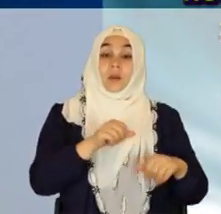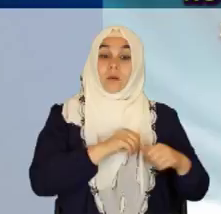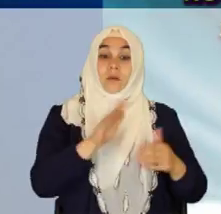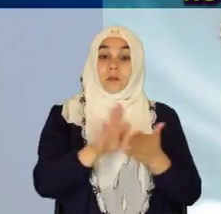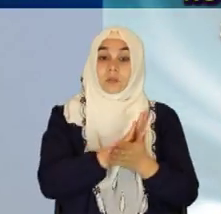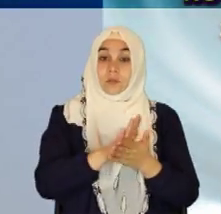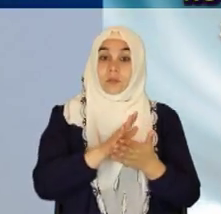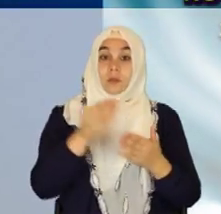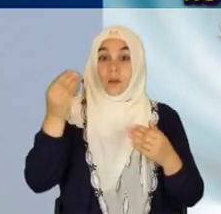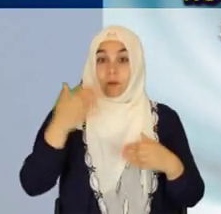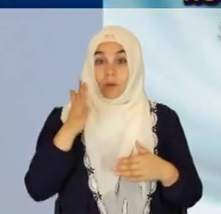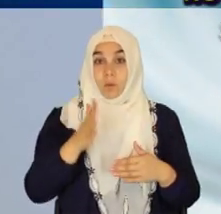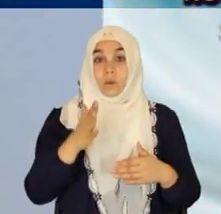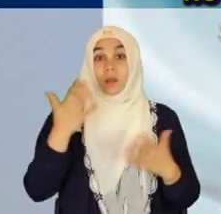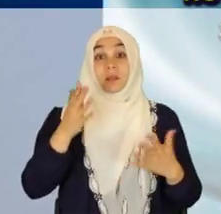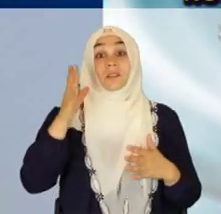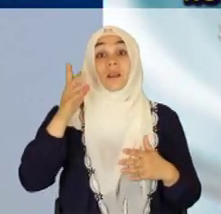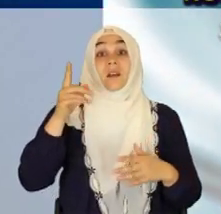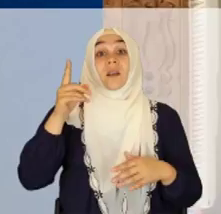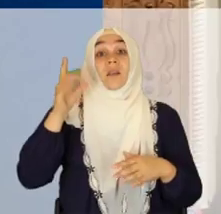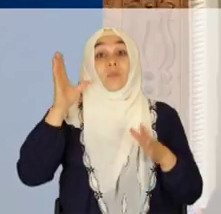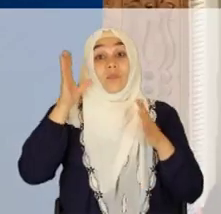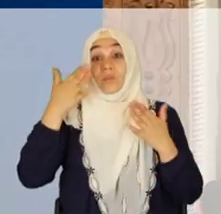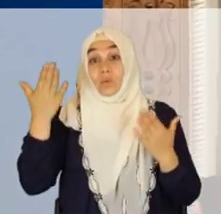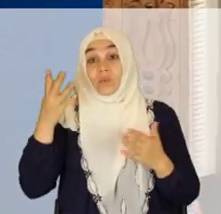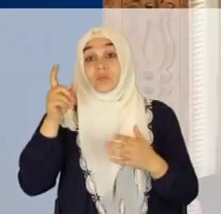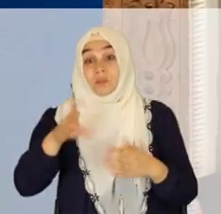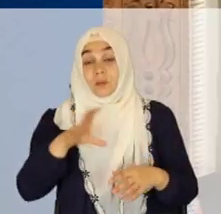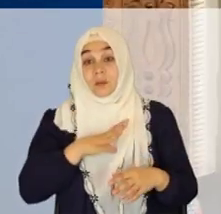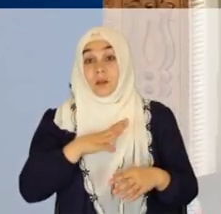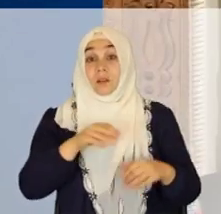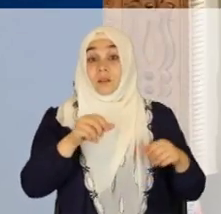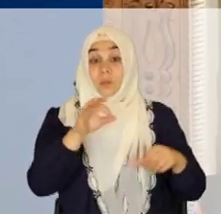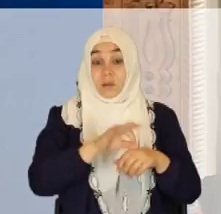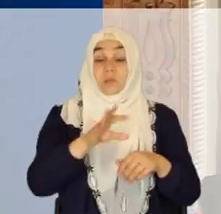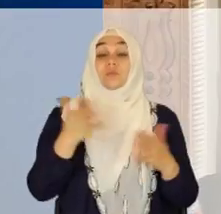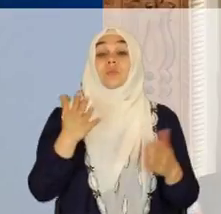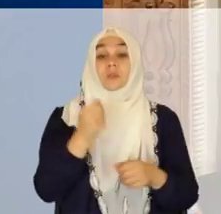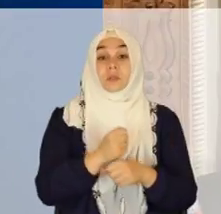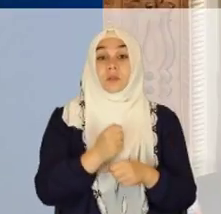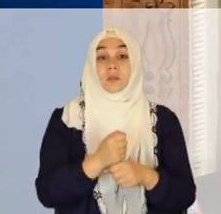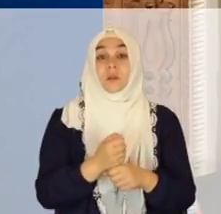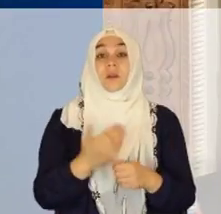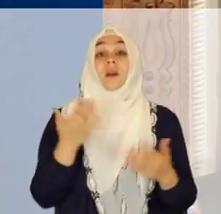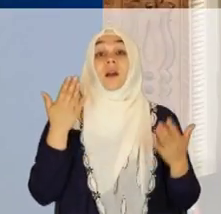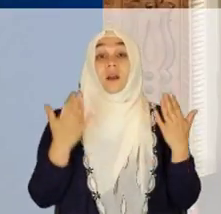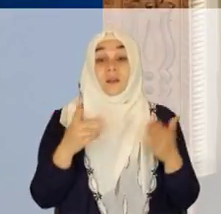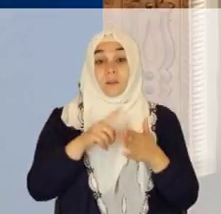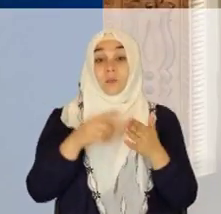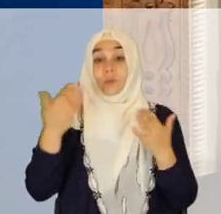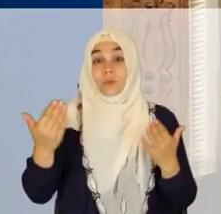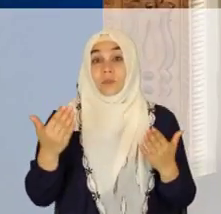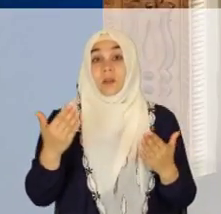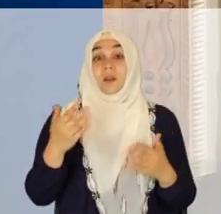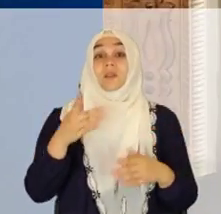Agar benamoz inson kasal bo'lsa-chi? Agar bemorlik bandaligini qo'lidan kelganicha